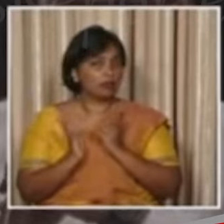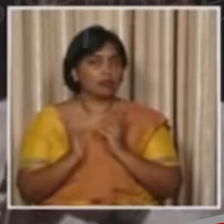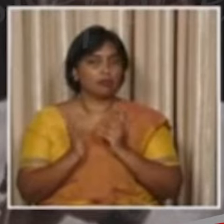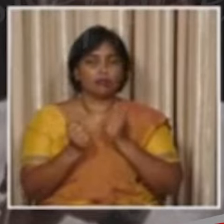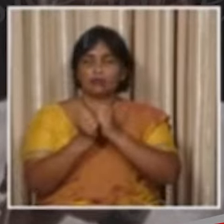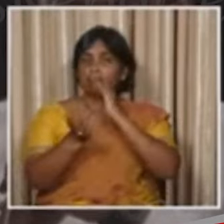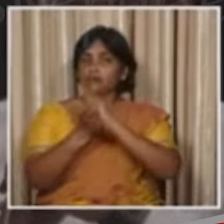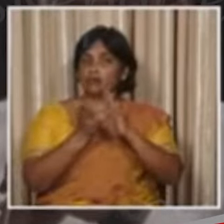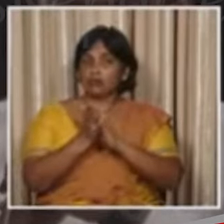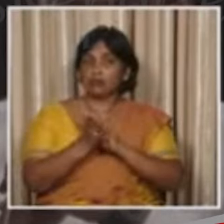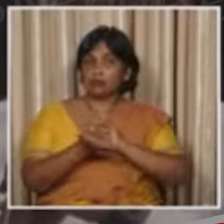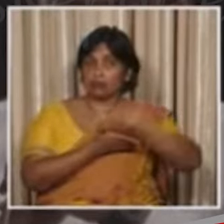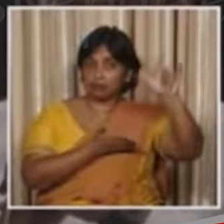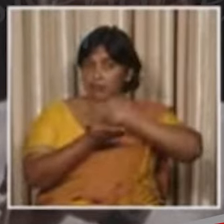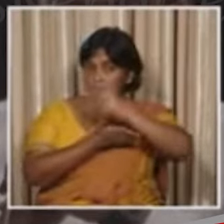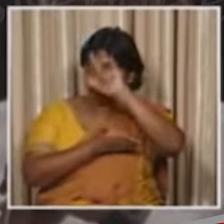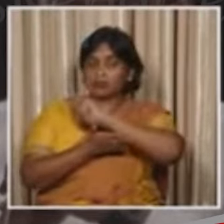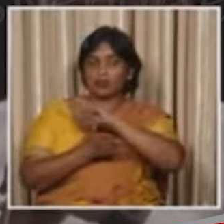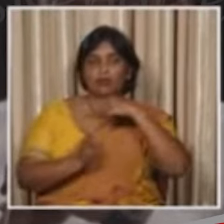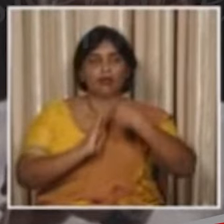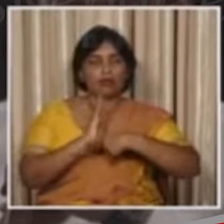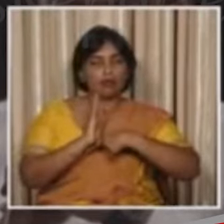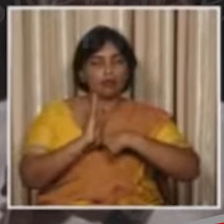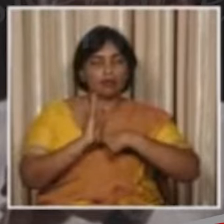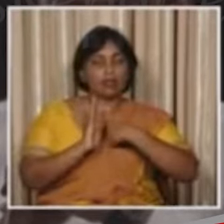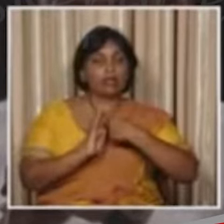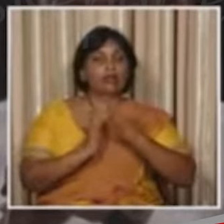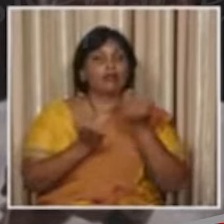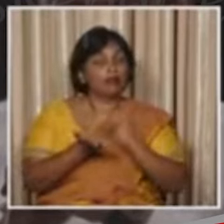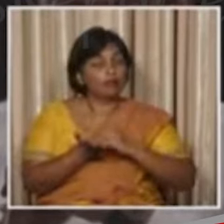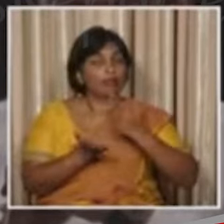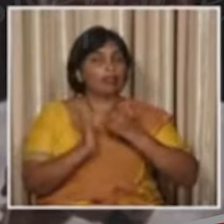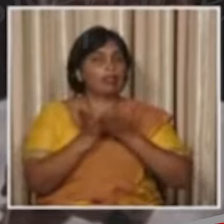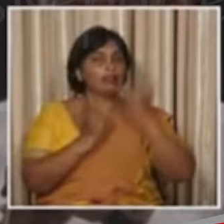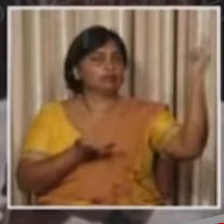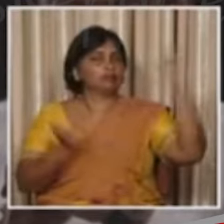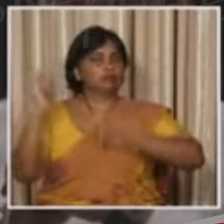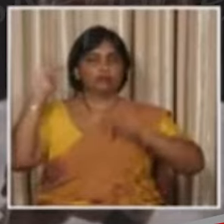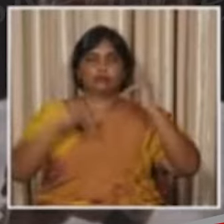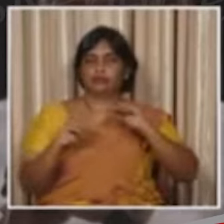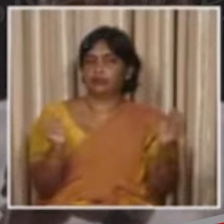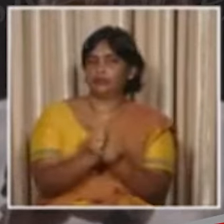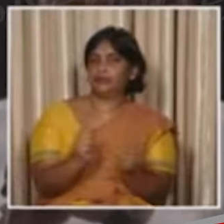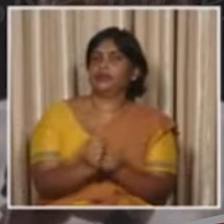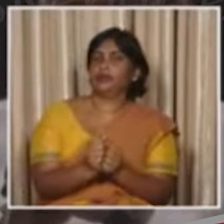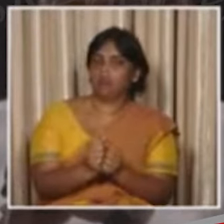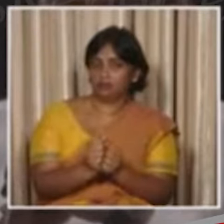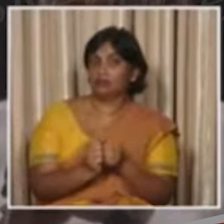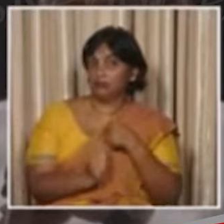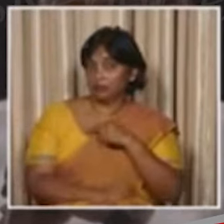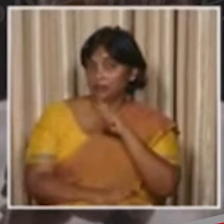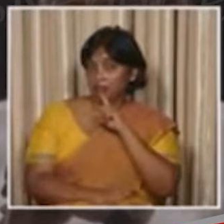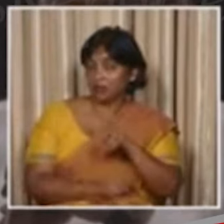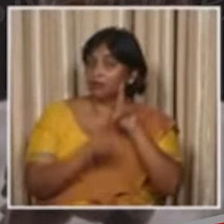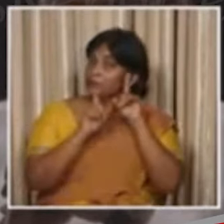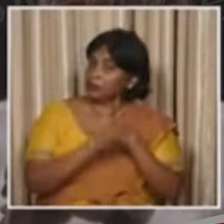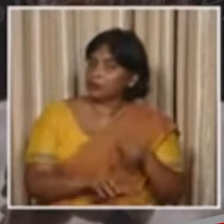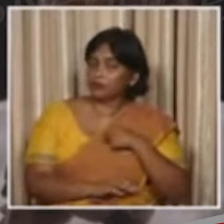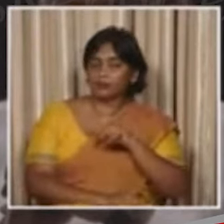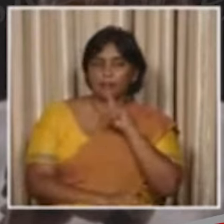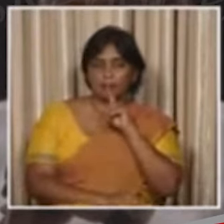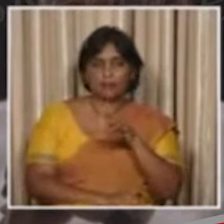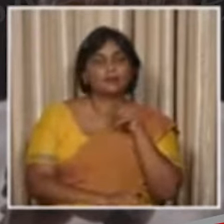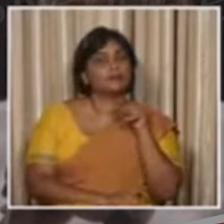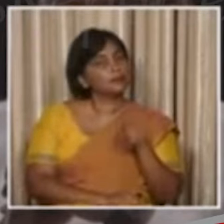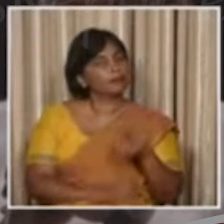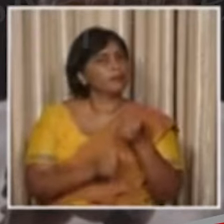සේවාවන් සපයන්න ගියපු අය තමයි ලංකාවට තමන් තමන්ගේ රටට ඇවිල්ලා මේ සේවාවන් නැවත කරන්නේ. ඒකත් මම මතක් කරනවා. ඒ වගේම මතක් කරන්න ඕනේ